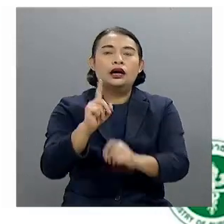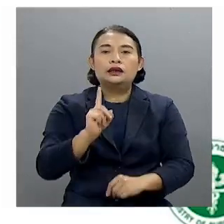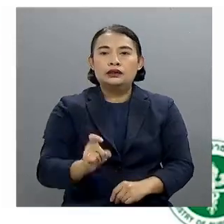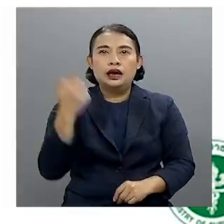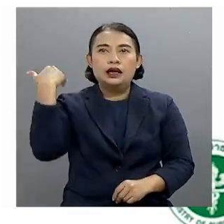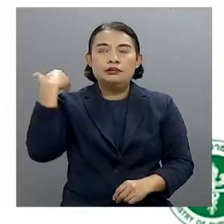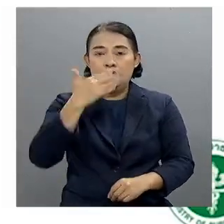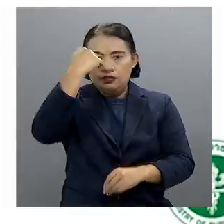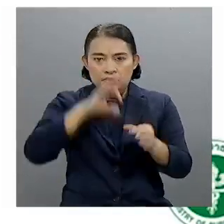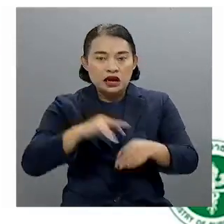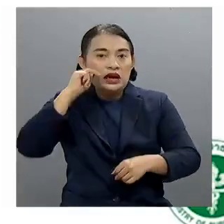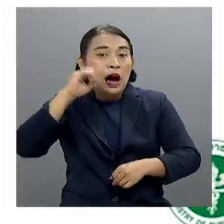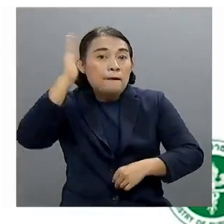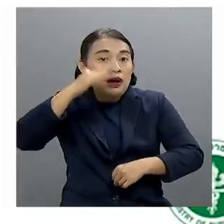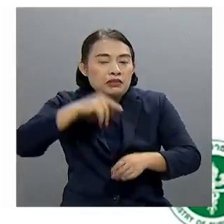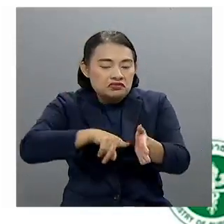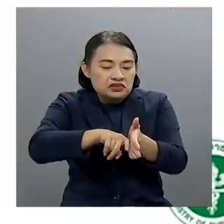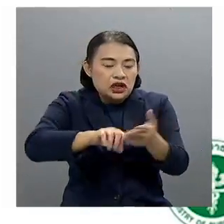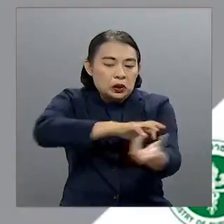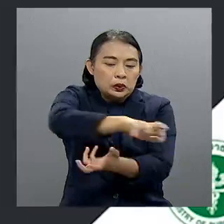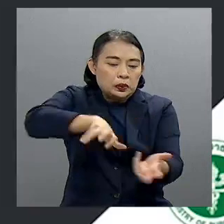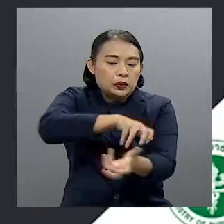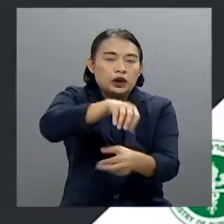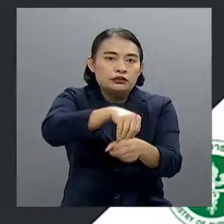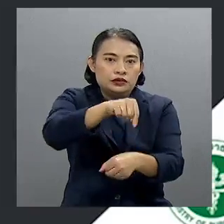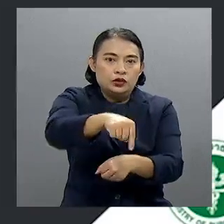ามีเชื้อโรคปะปนอยู่หลายชนิด